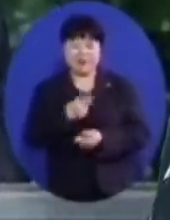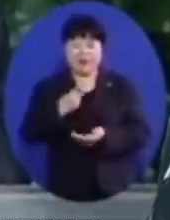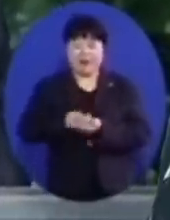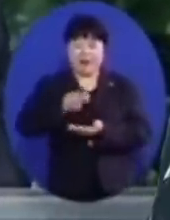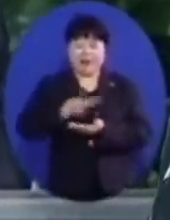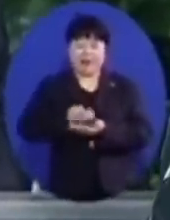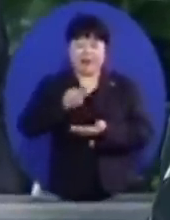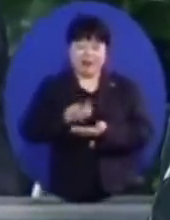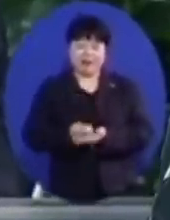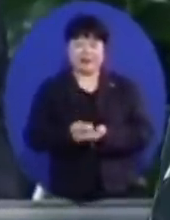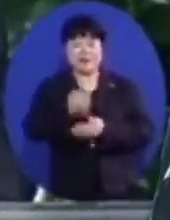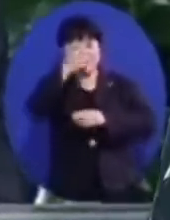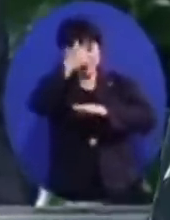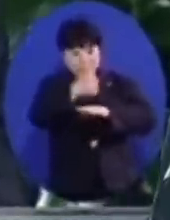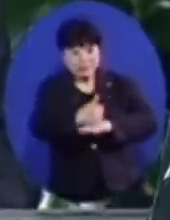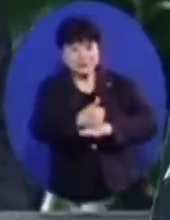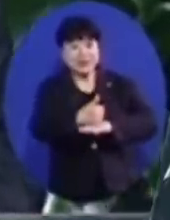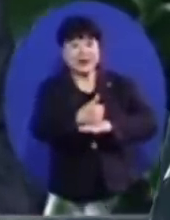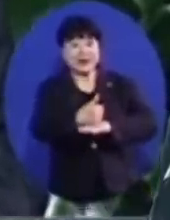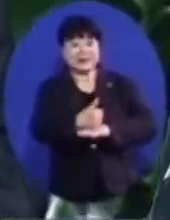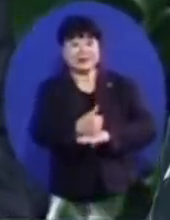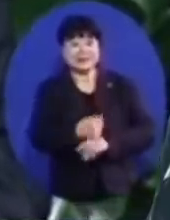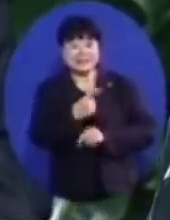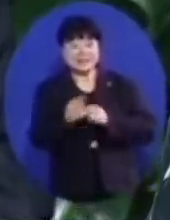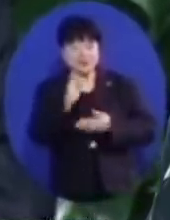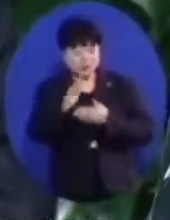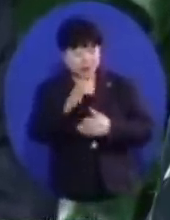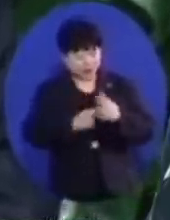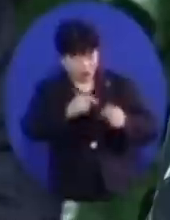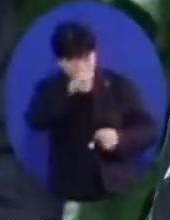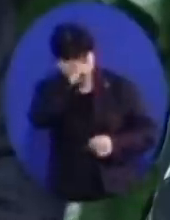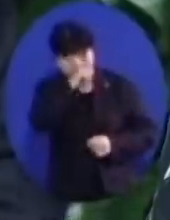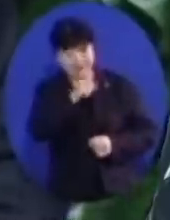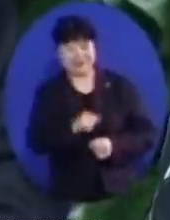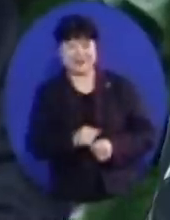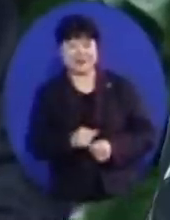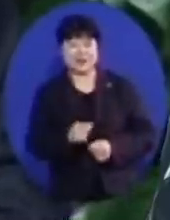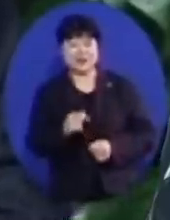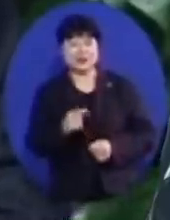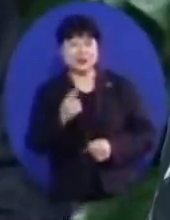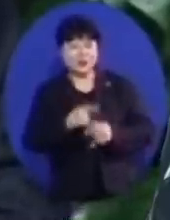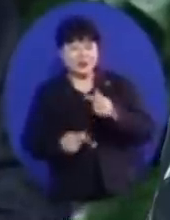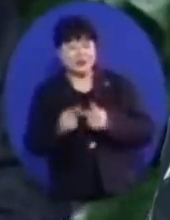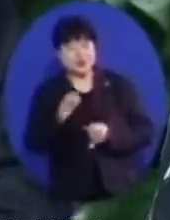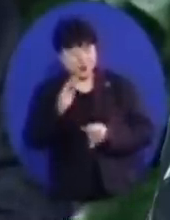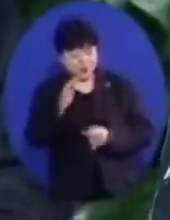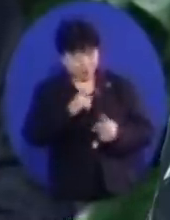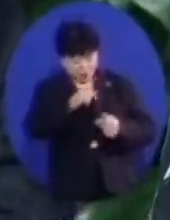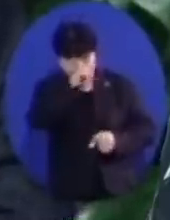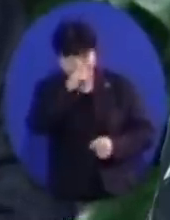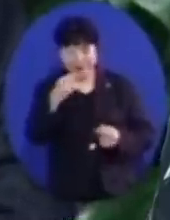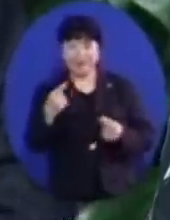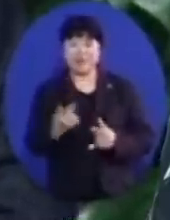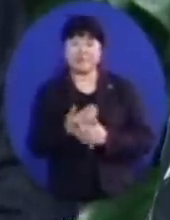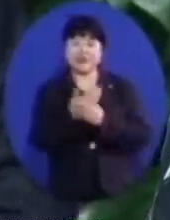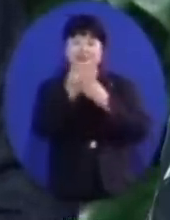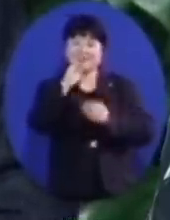치면 명예는 금년보다 나아지고 느명에는 또 명예보다 나아지고